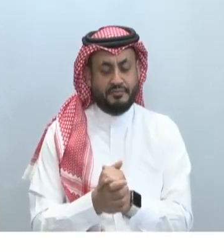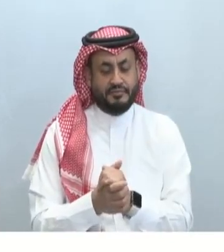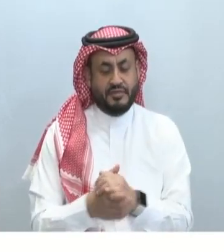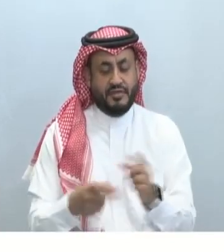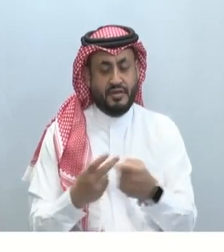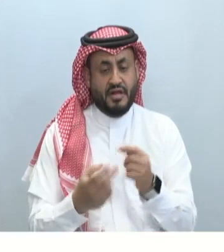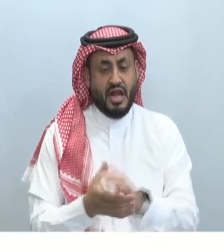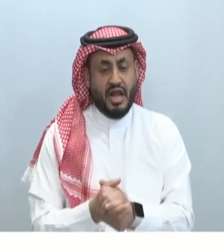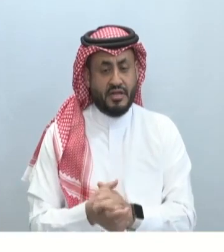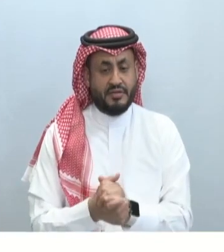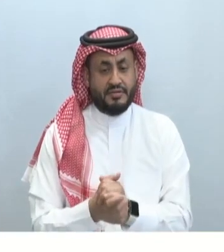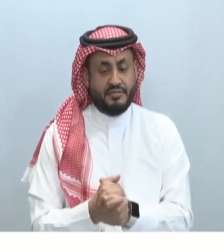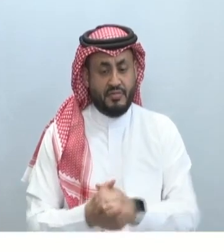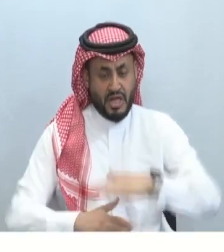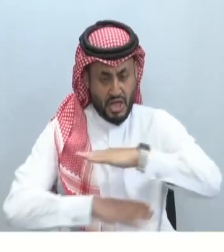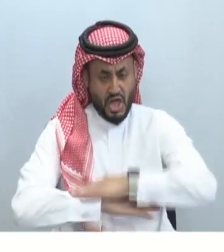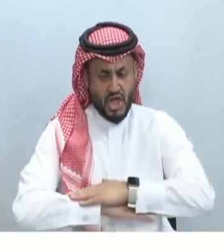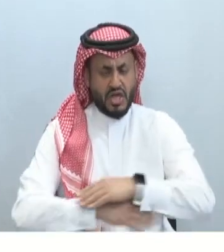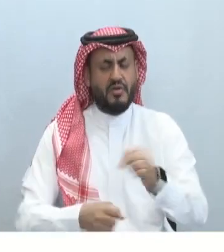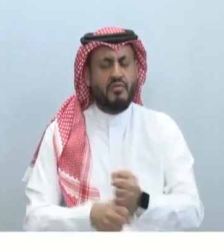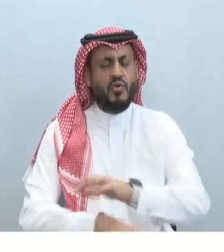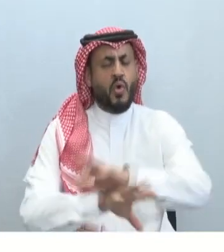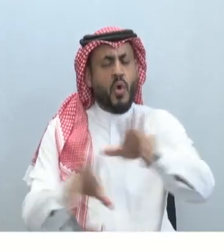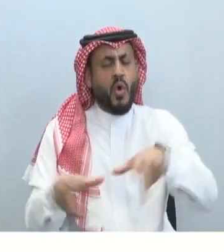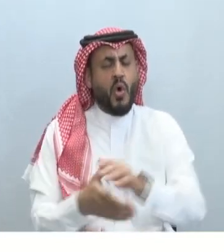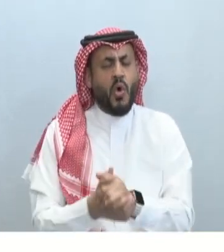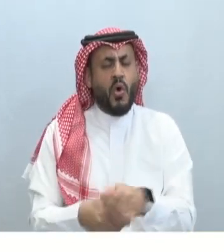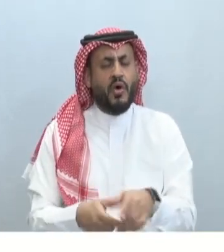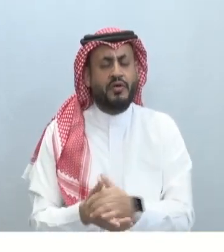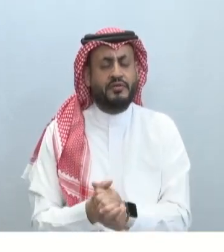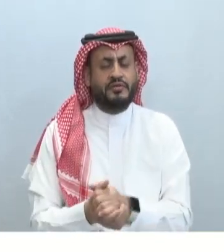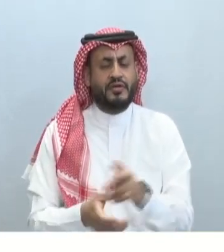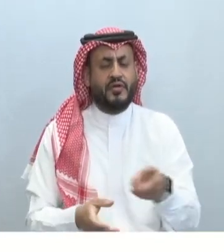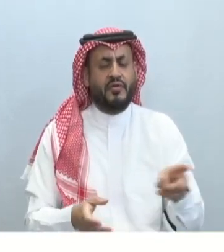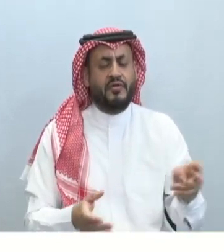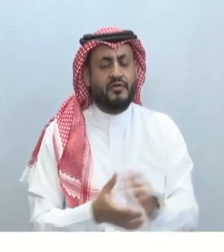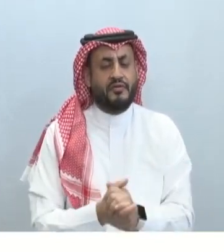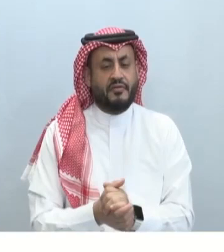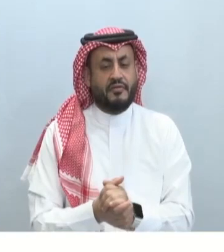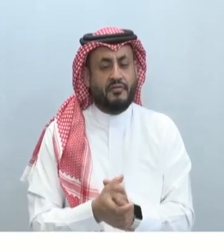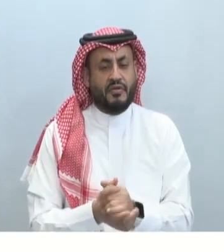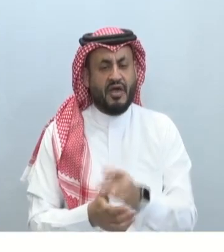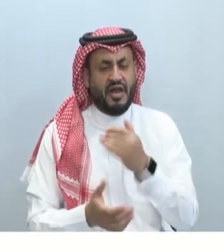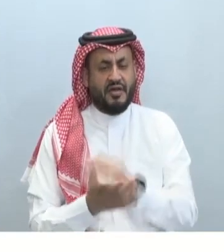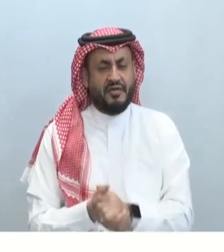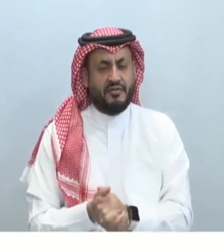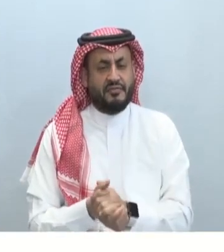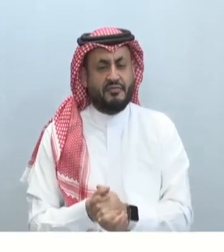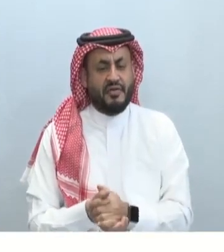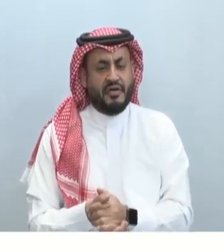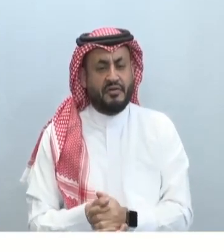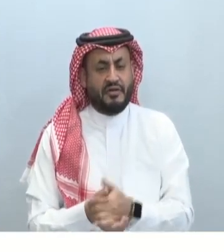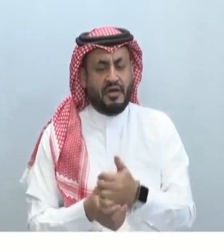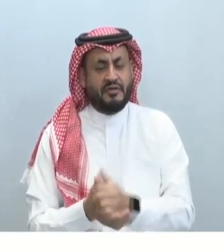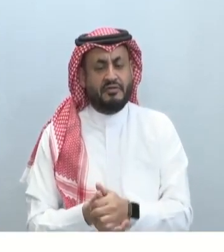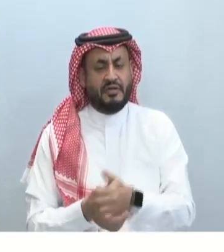يحترم العمل بجميع انواعه ولا يحتقر العمال ولا يحتقر المهن